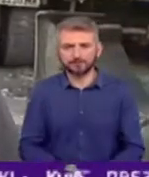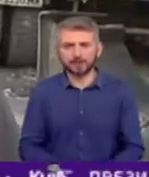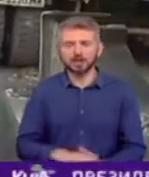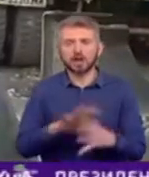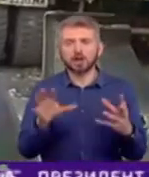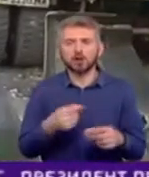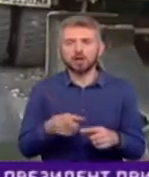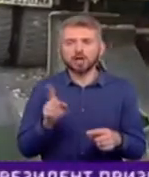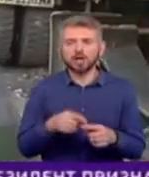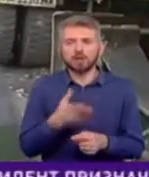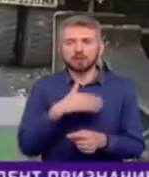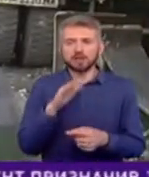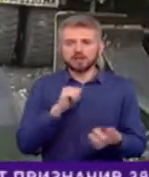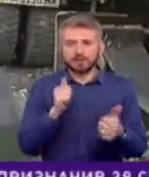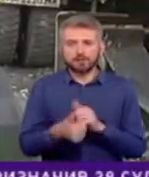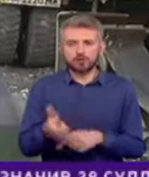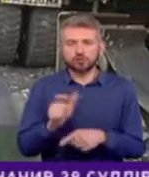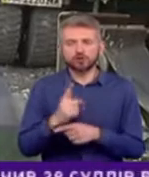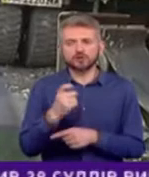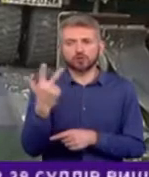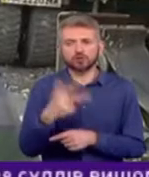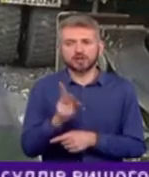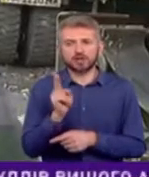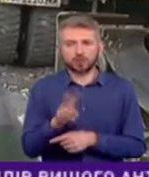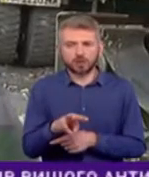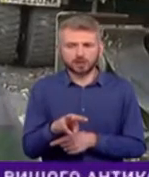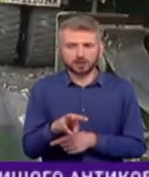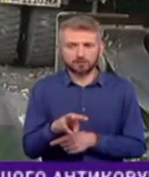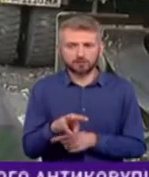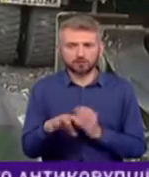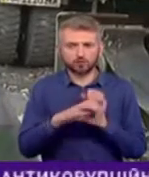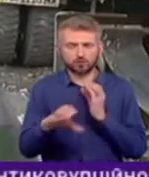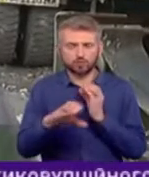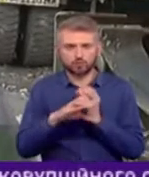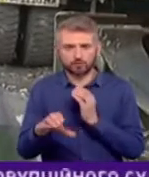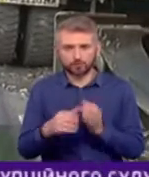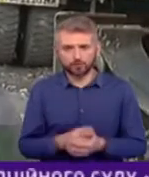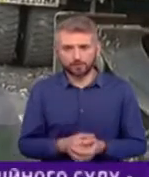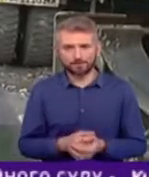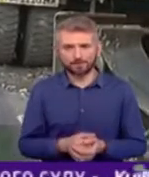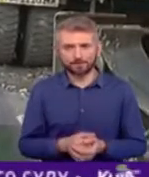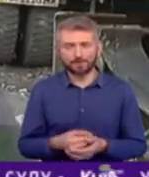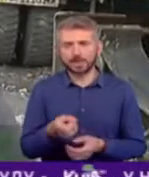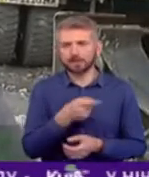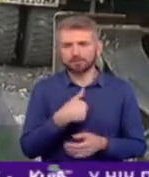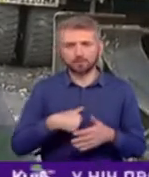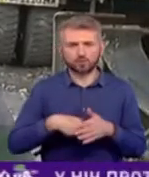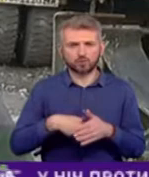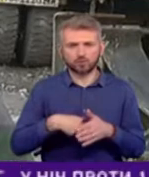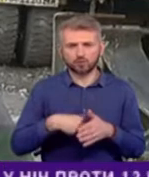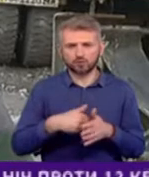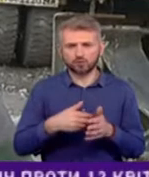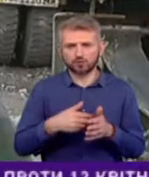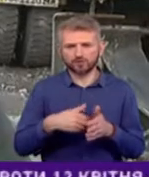Загалом це ми замінимо більше 130 кілометрів трубопроводу. Ми уходимо від